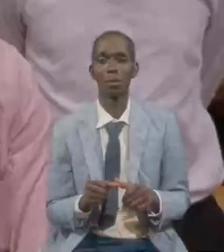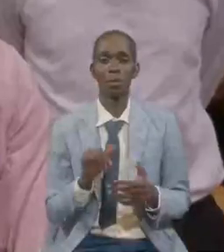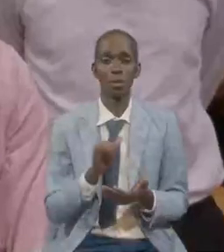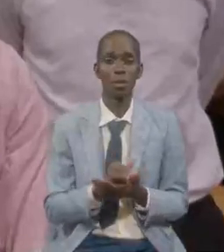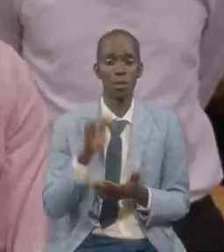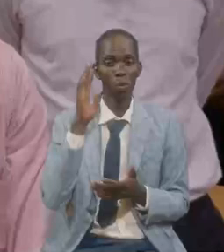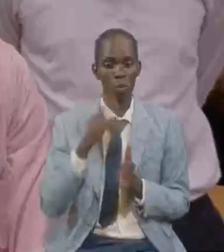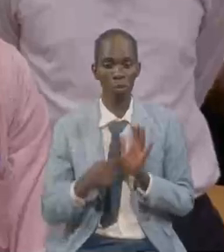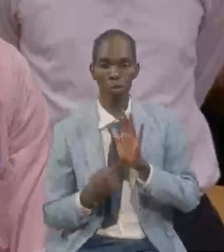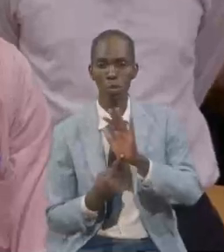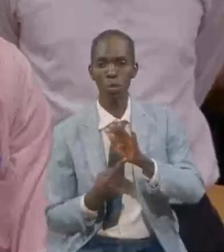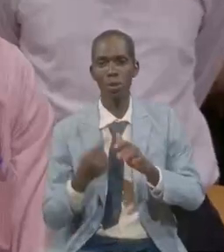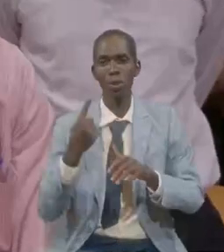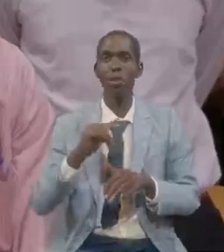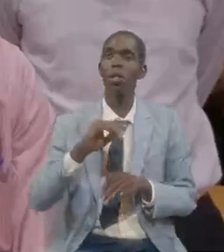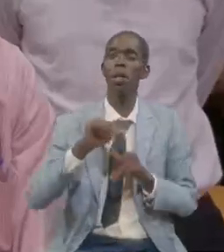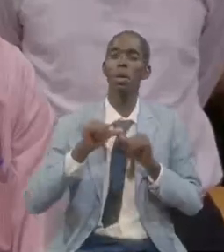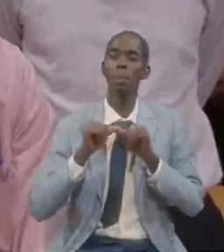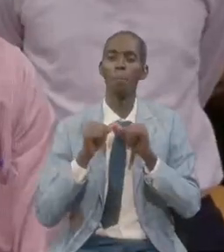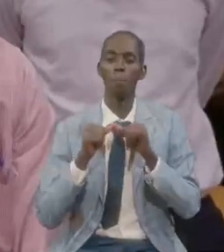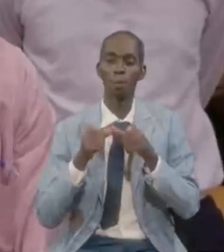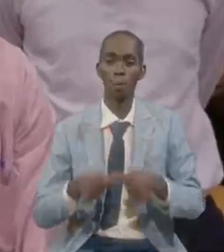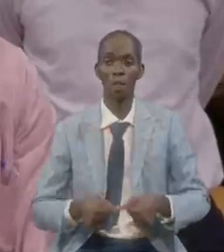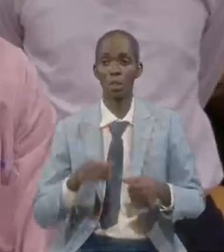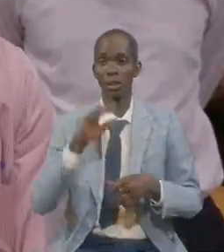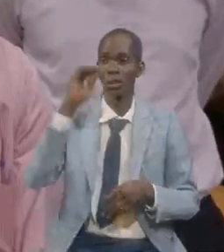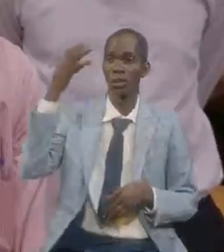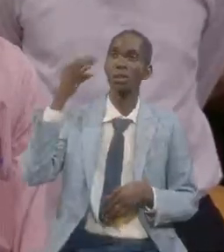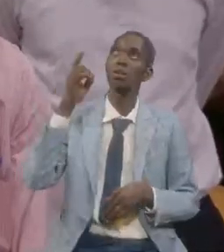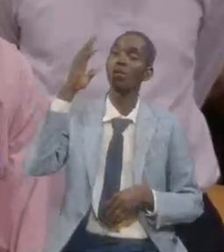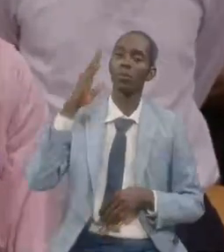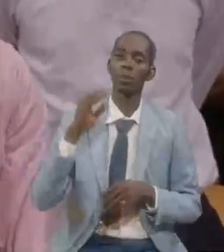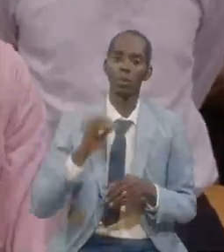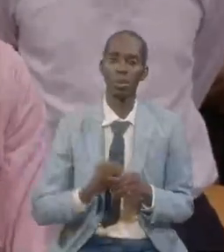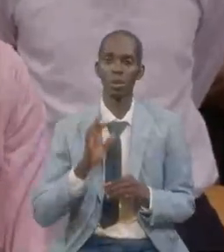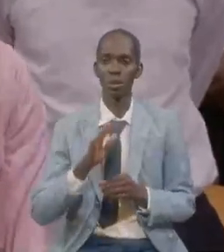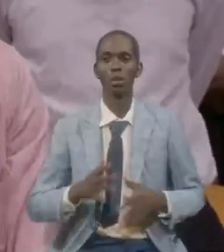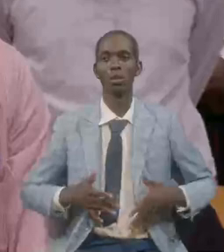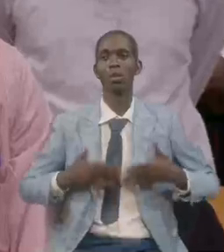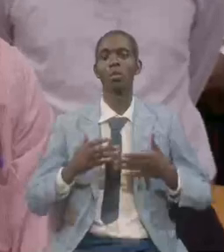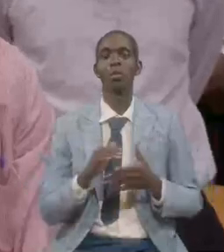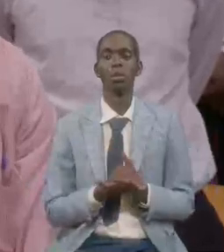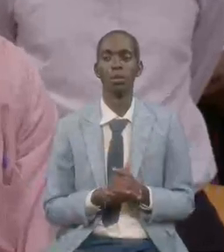qui montre la grâce de Dieu dans sa vie.